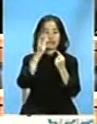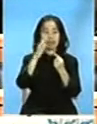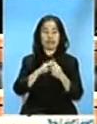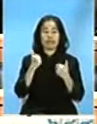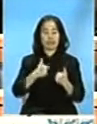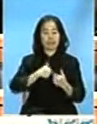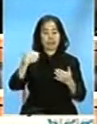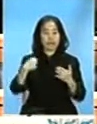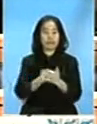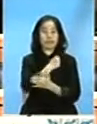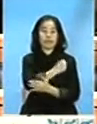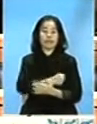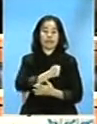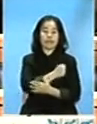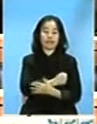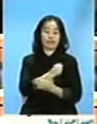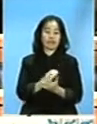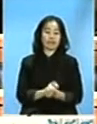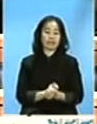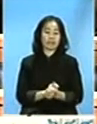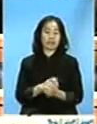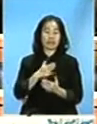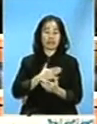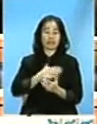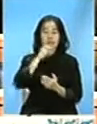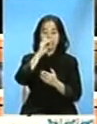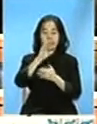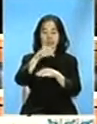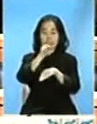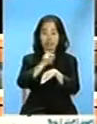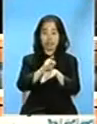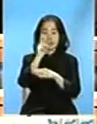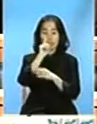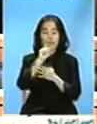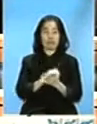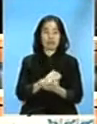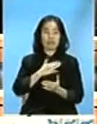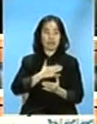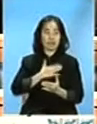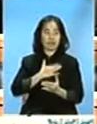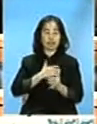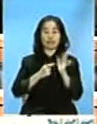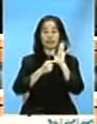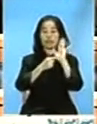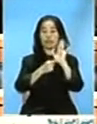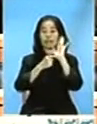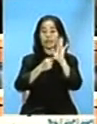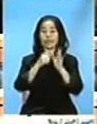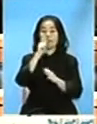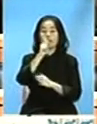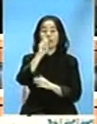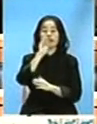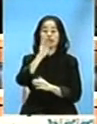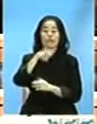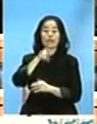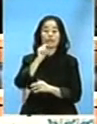ายอย่างยิ่งนะครับกับผมอยากจะกราบเรียนว่าอย่างนี้นะครับที่ผมยกโมเดลของอปท.ขึ้นมา